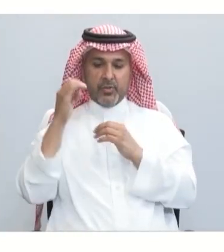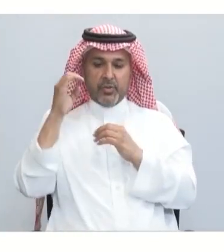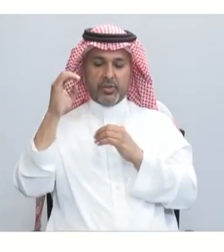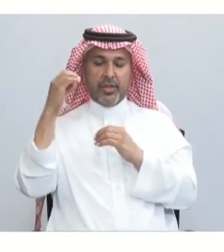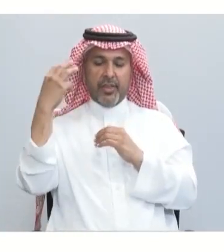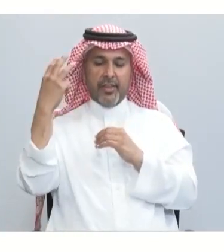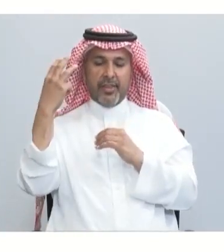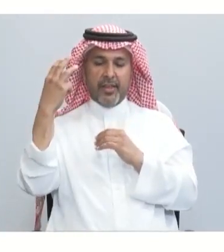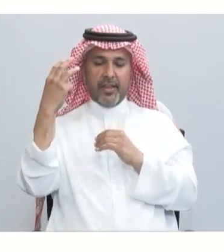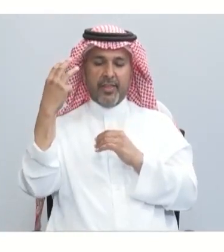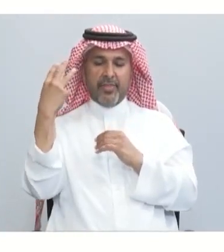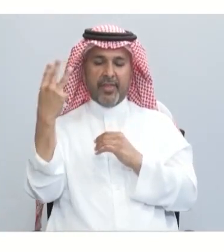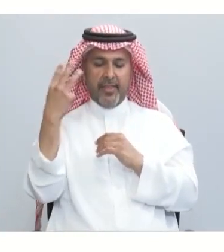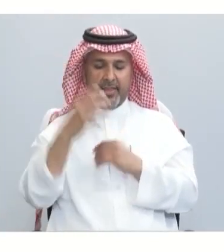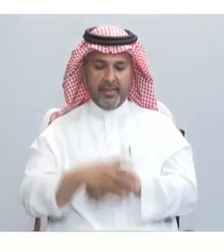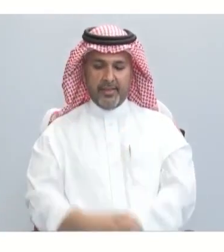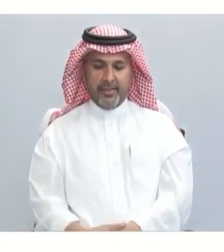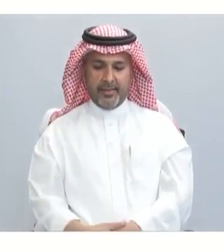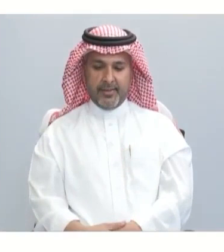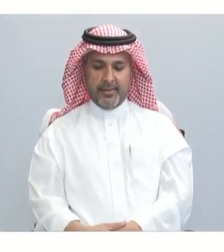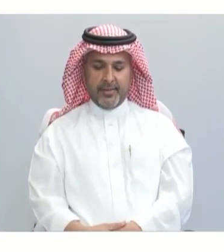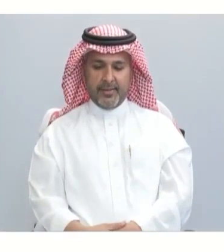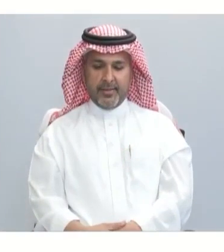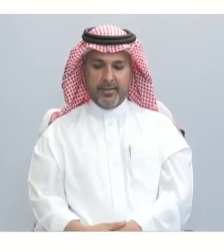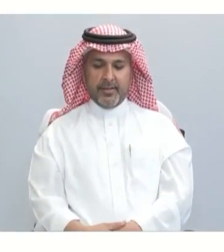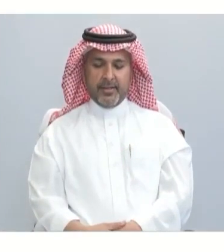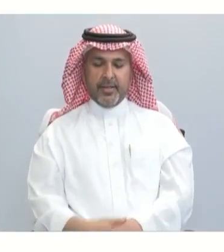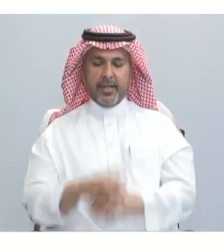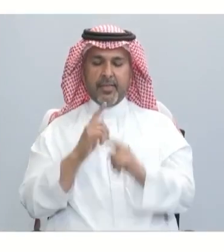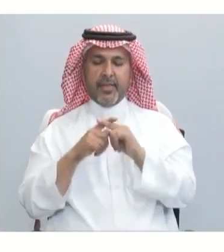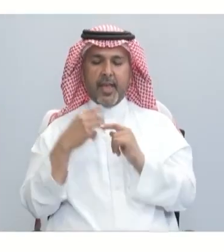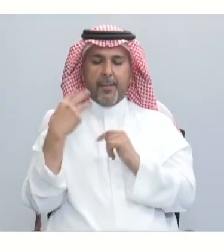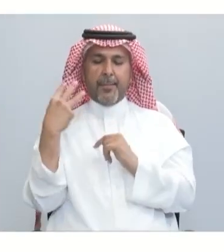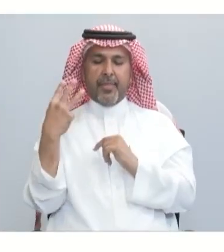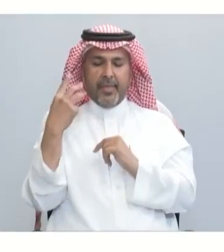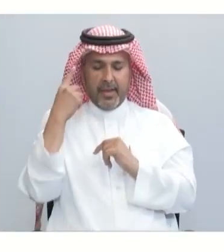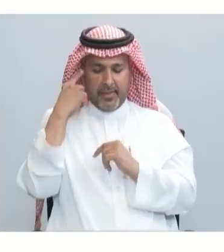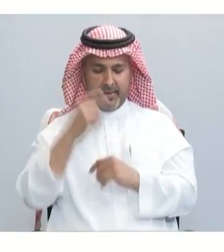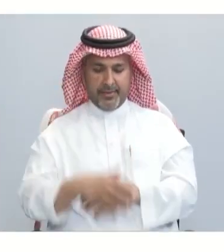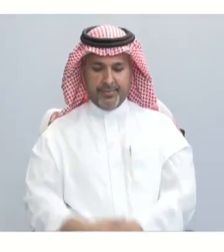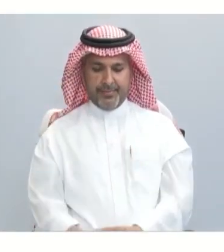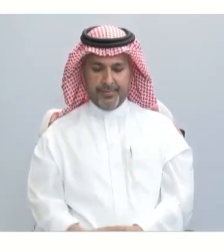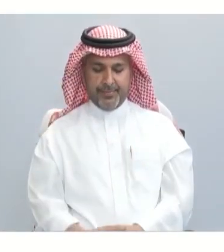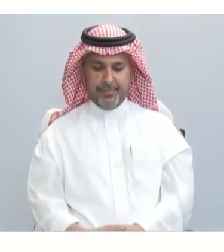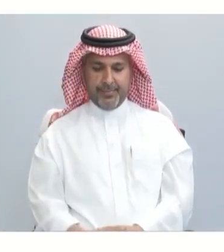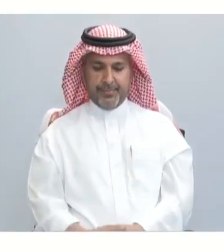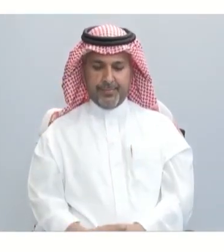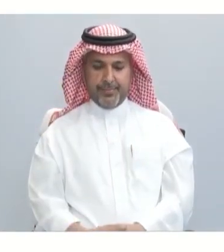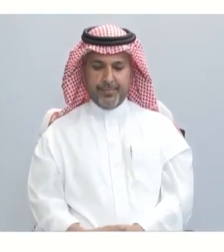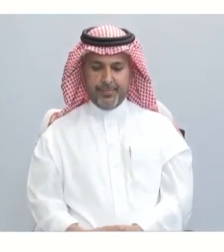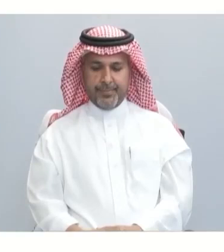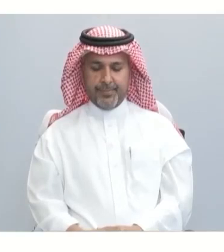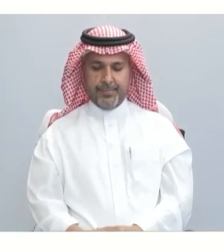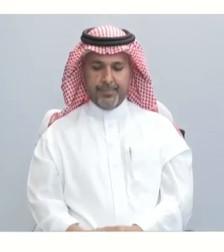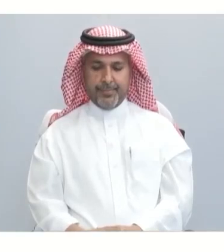واربع العدد الثاني اللي هو جذر 3 جذر في جذر 3 او جذر تربيع بعطيني في